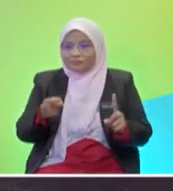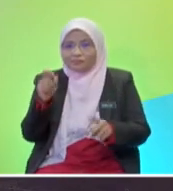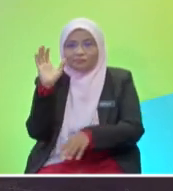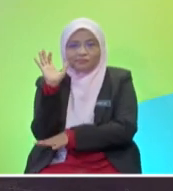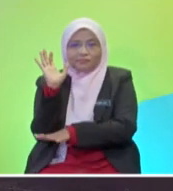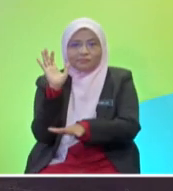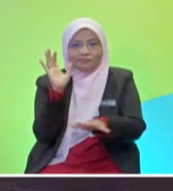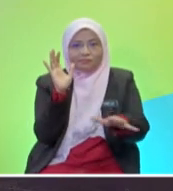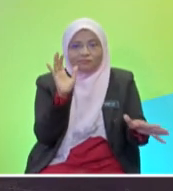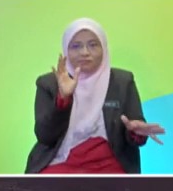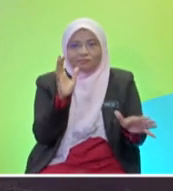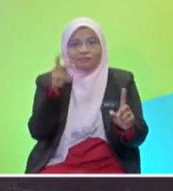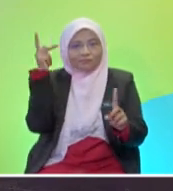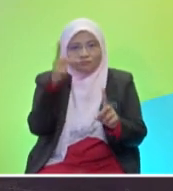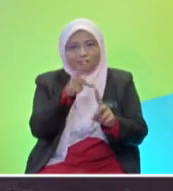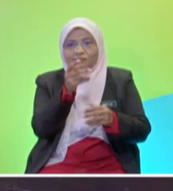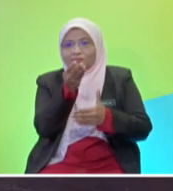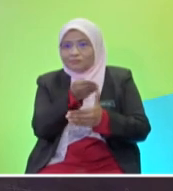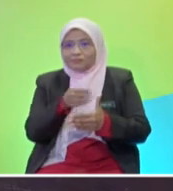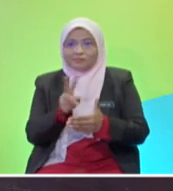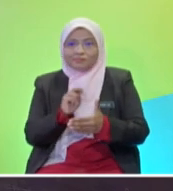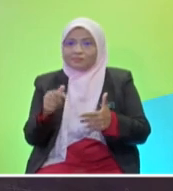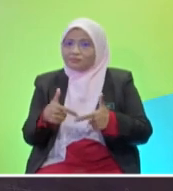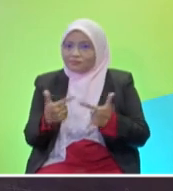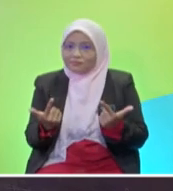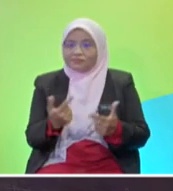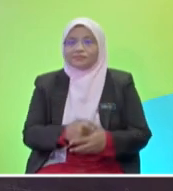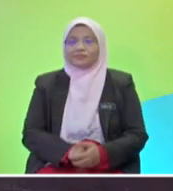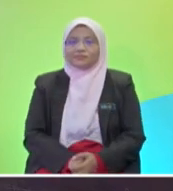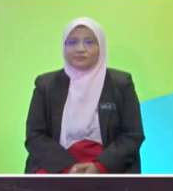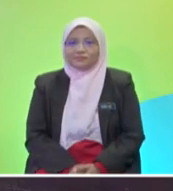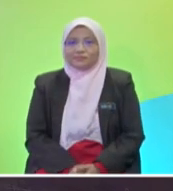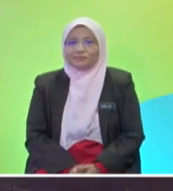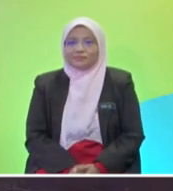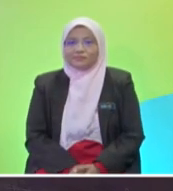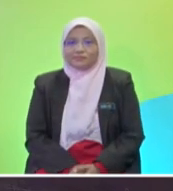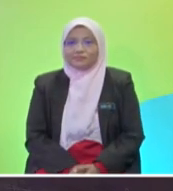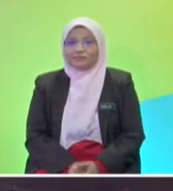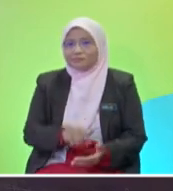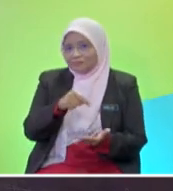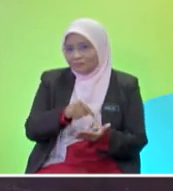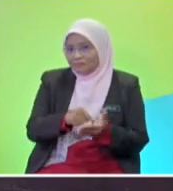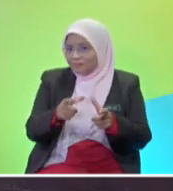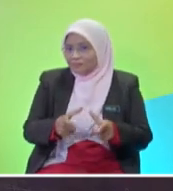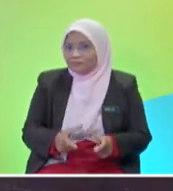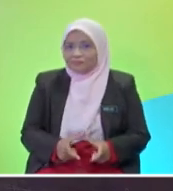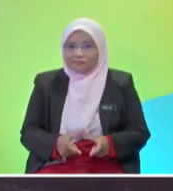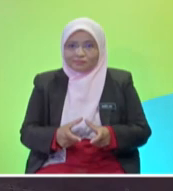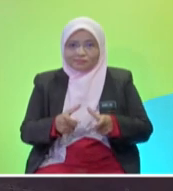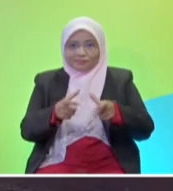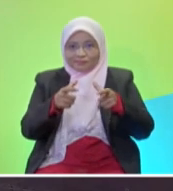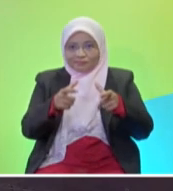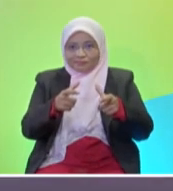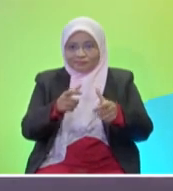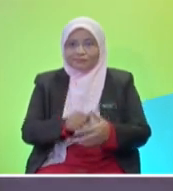dua peranan batang pada tumbuh-tumbuhan. Jadi boleh Mira bantu cikgu? Ini ialah batang. Jadi Mira akan